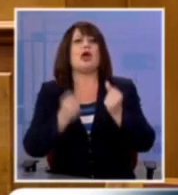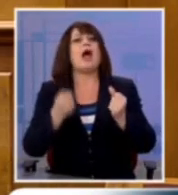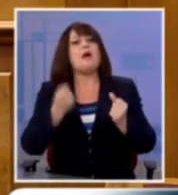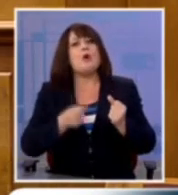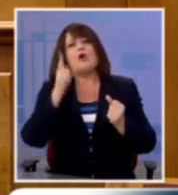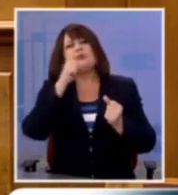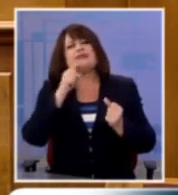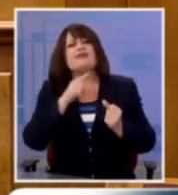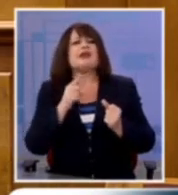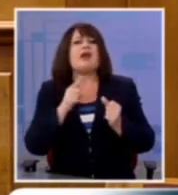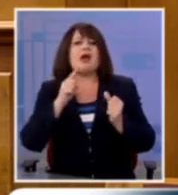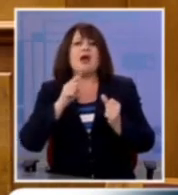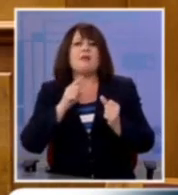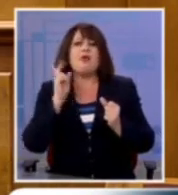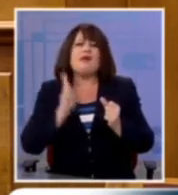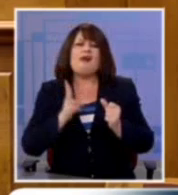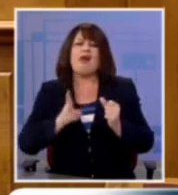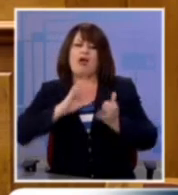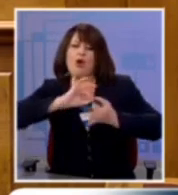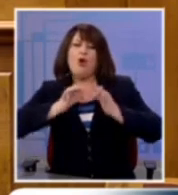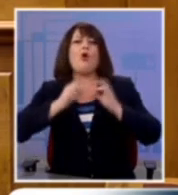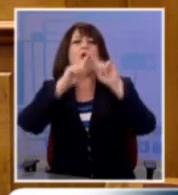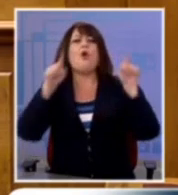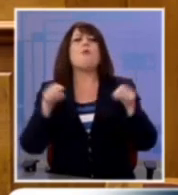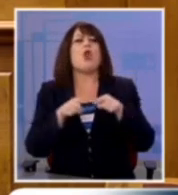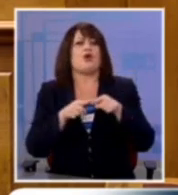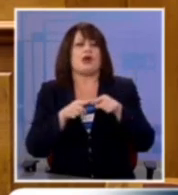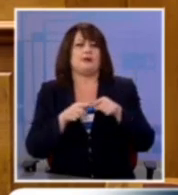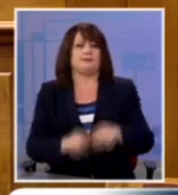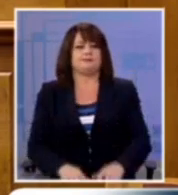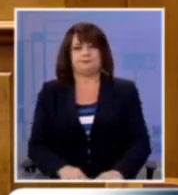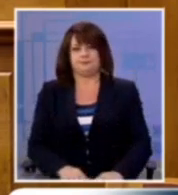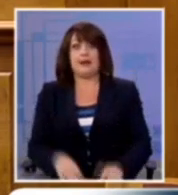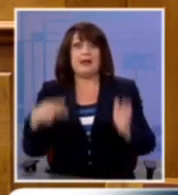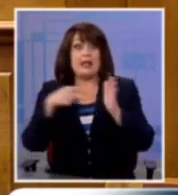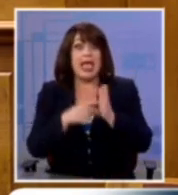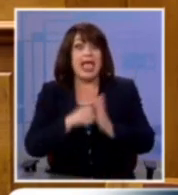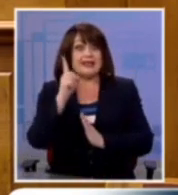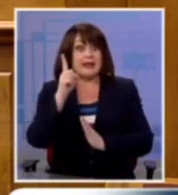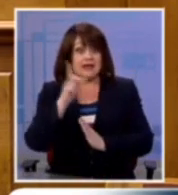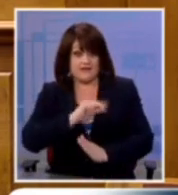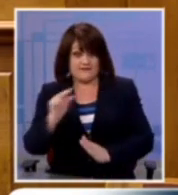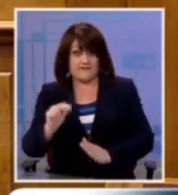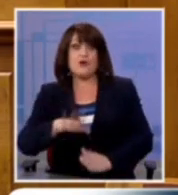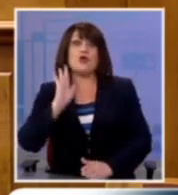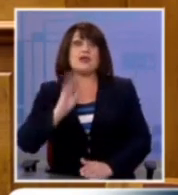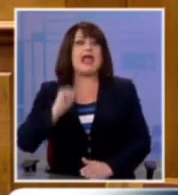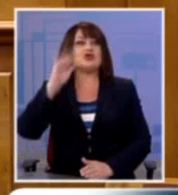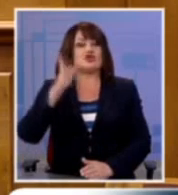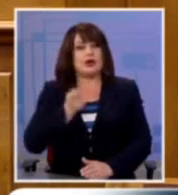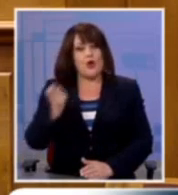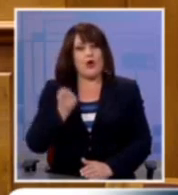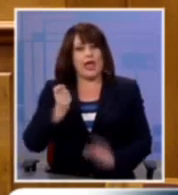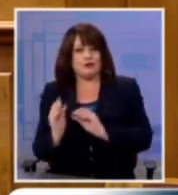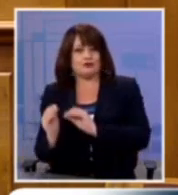ομόλογα. Ούτε ήταν το ίδιο το 2011 όταν επιλέχθηκε να μεταφερθεί το εξωτερικό χρέος